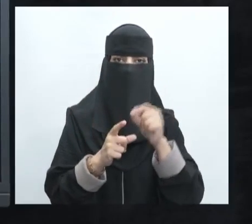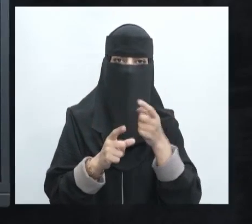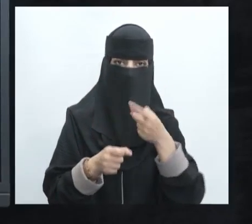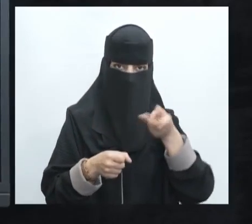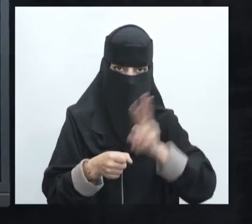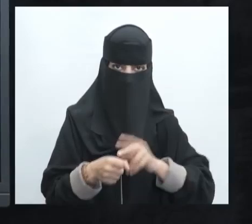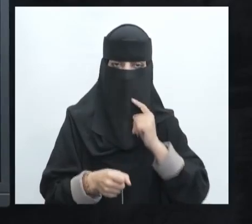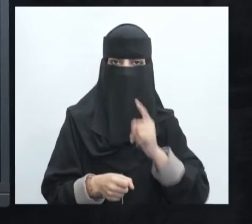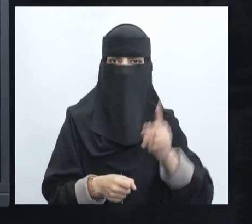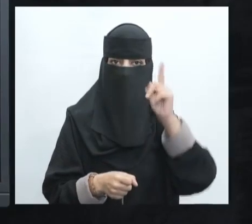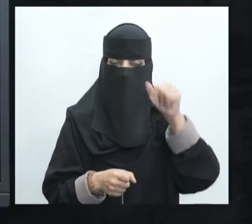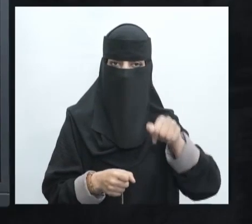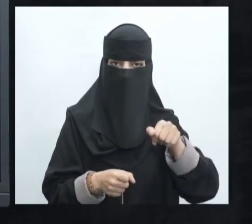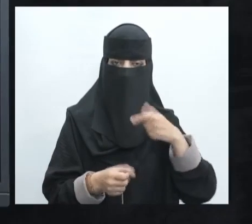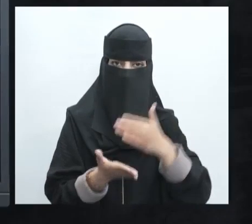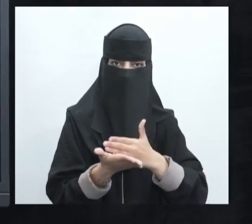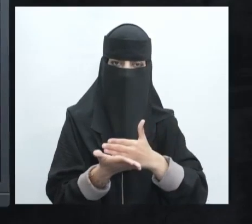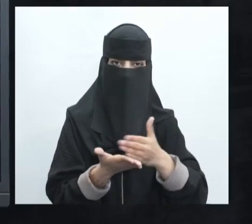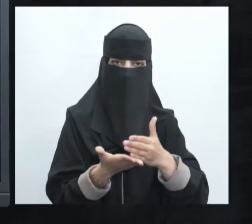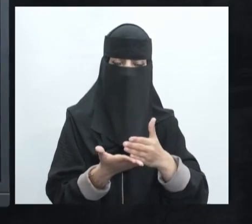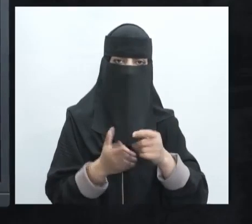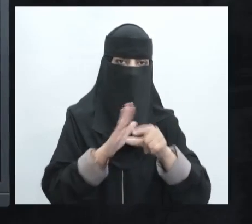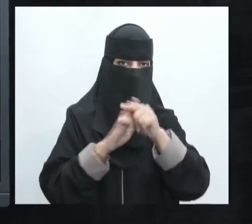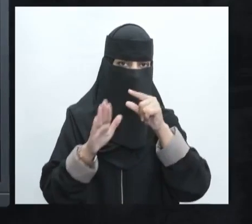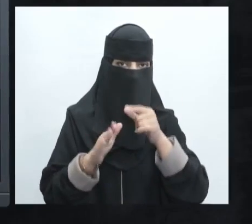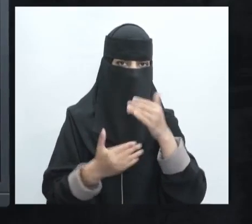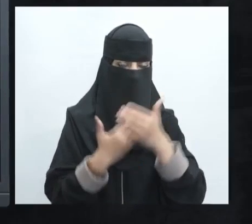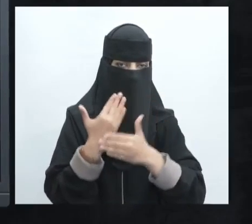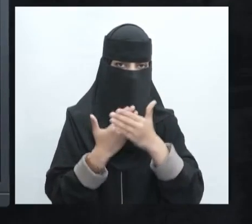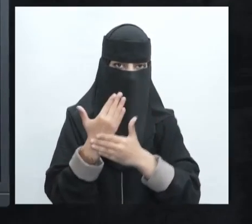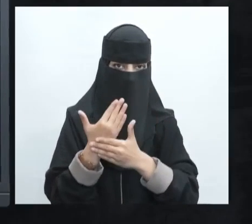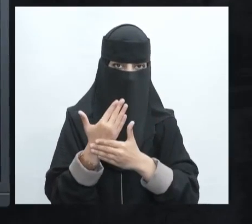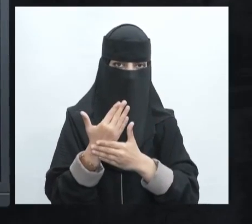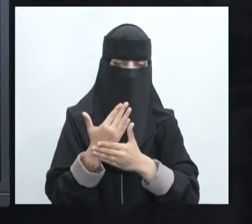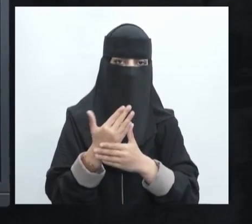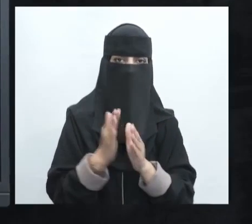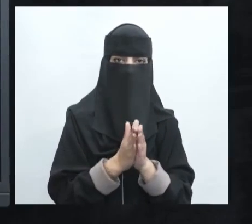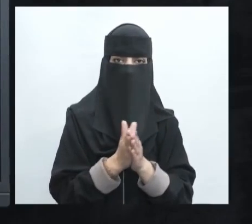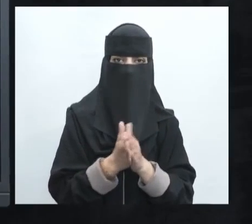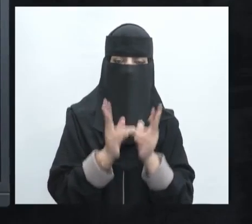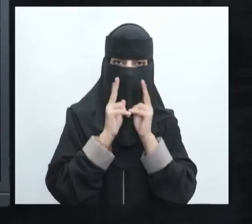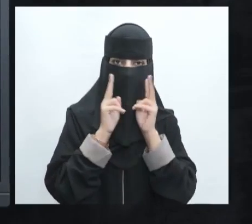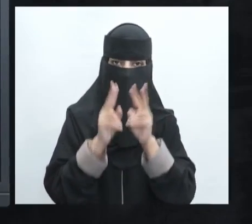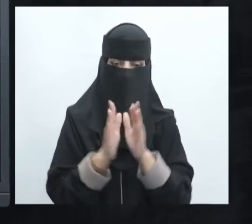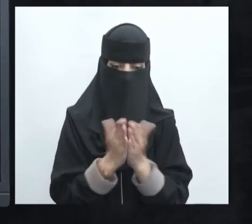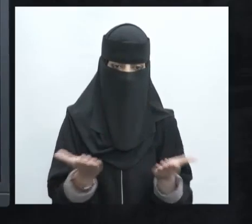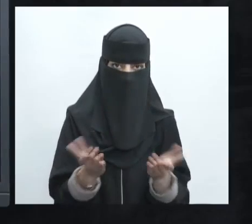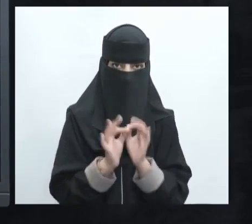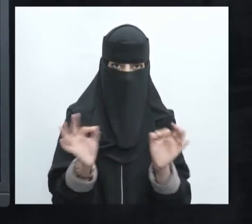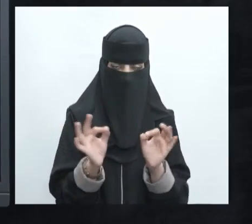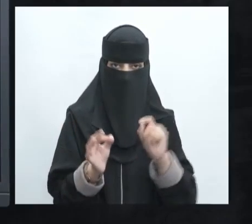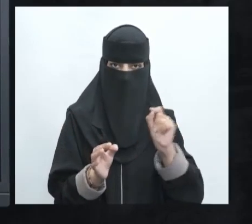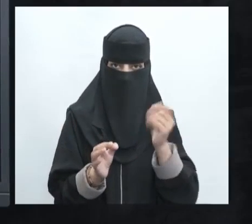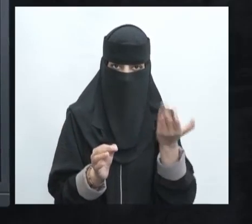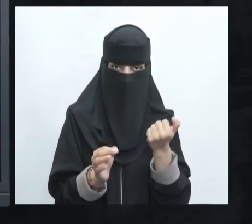اليوم بحول الله وقوته سوف يكون لدينا موضوع جديد شيق. كتابك أمامك